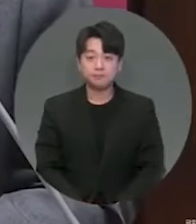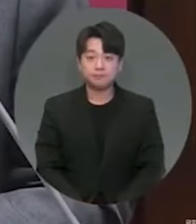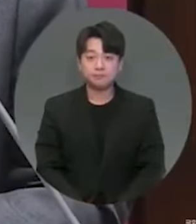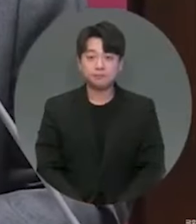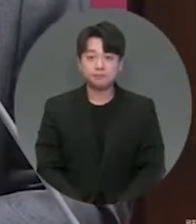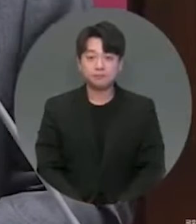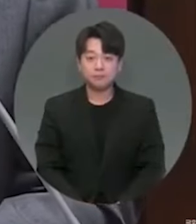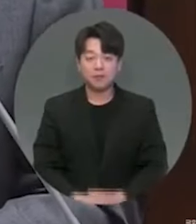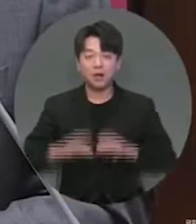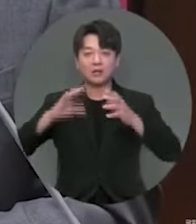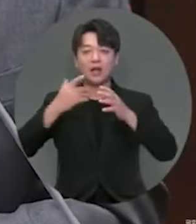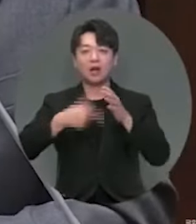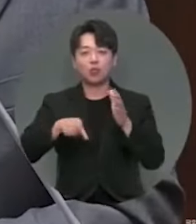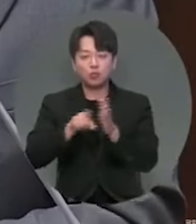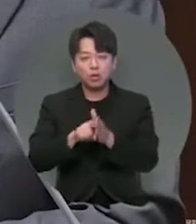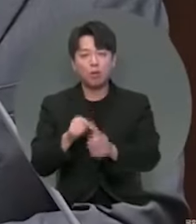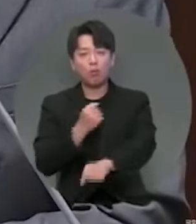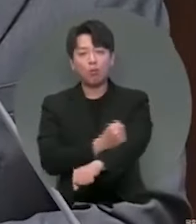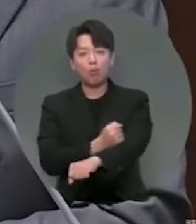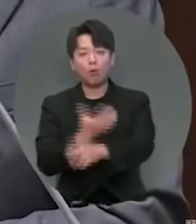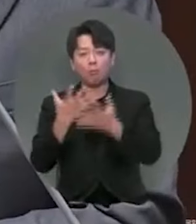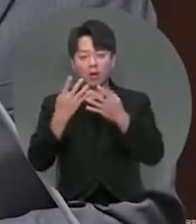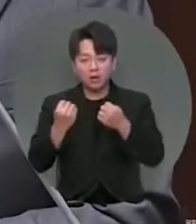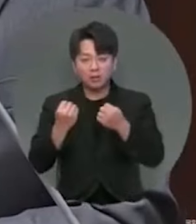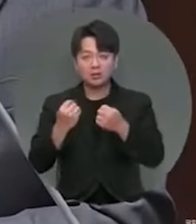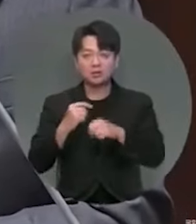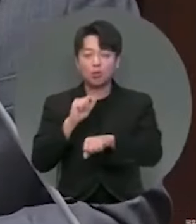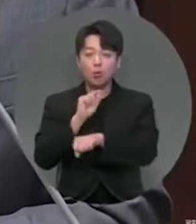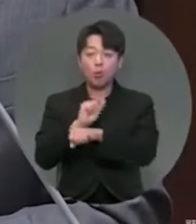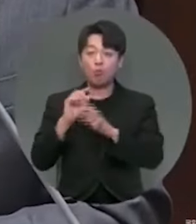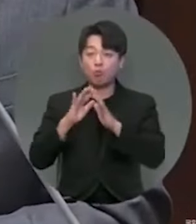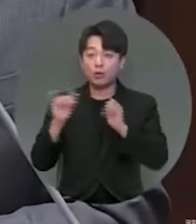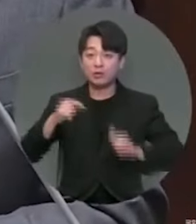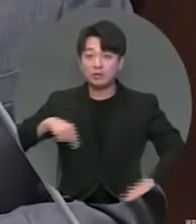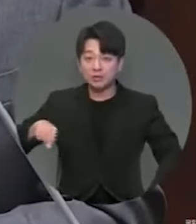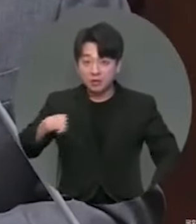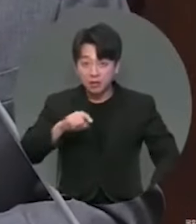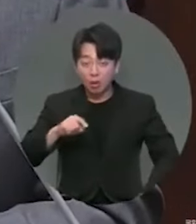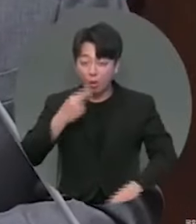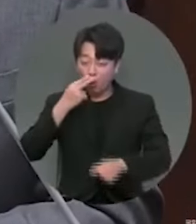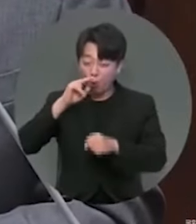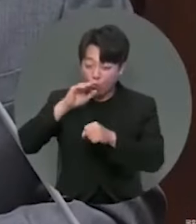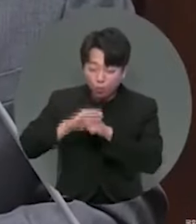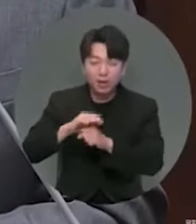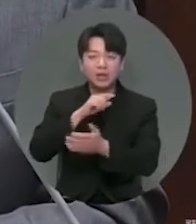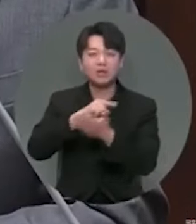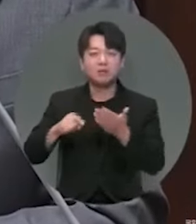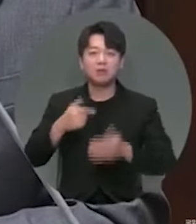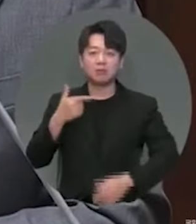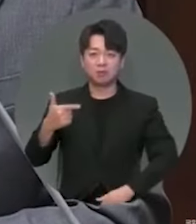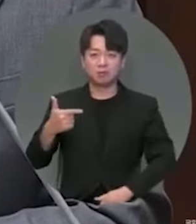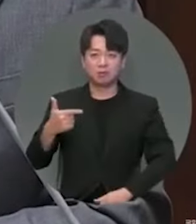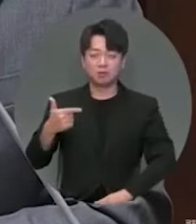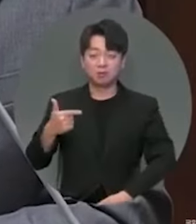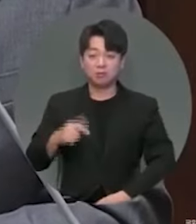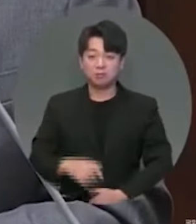대한민국을 위해 헌신했던 공무원들이 사실상 인민위원회의 인민재판에 희생당한 것입니다.